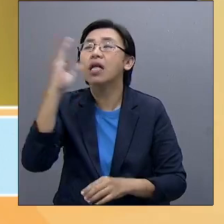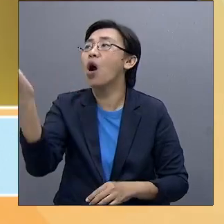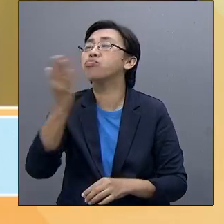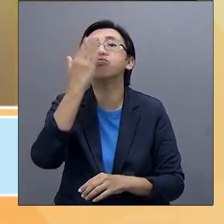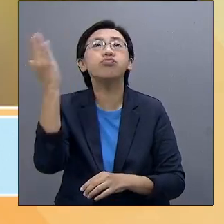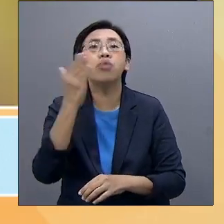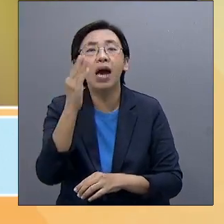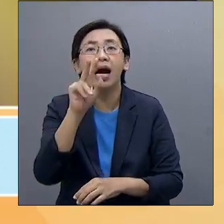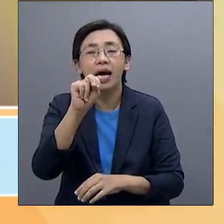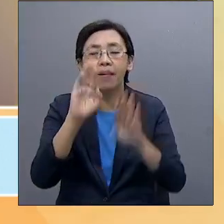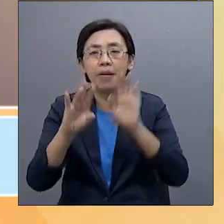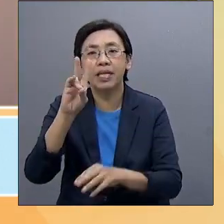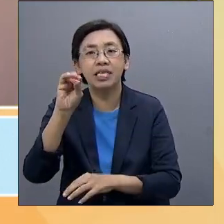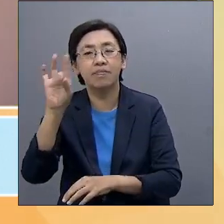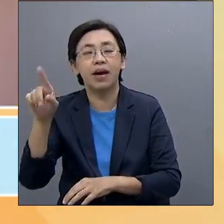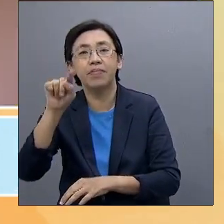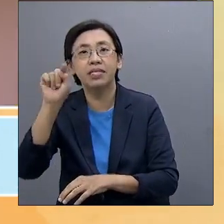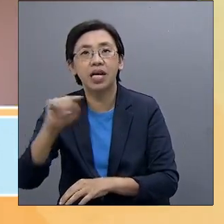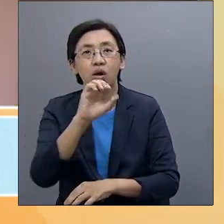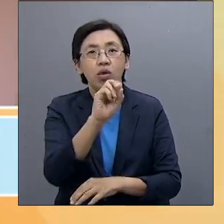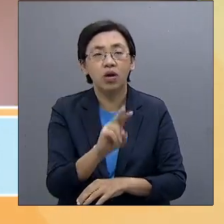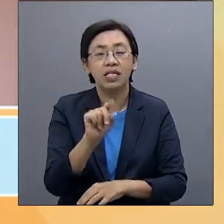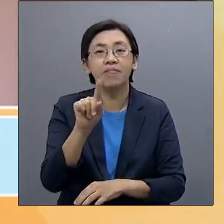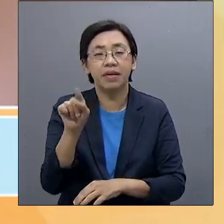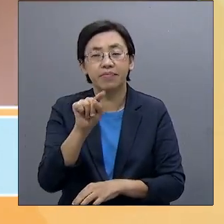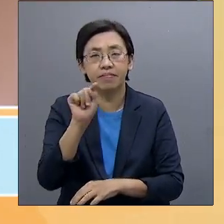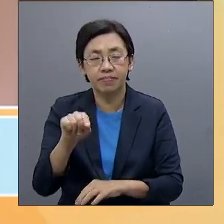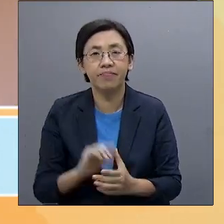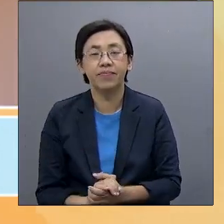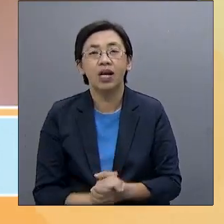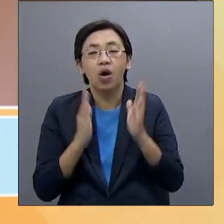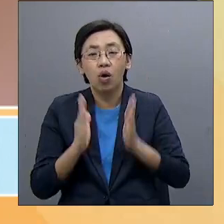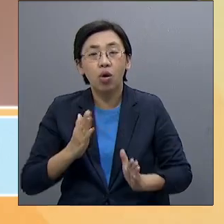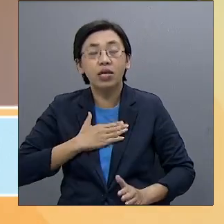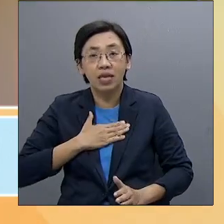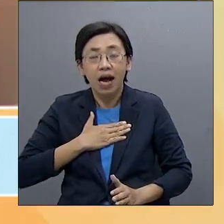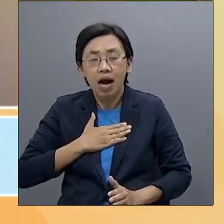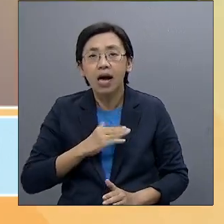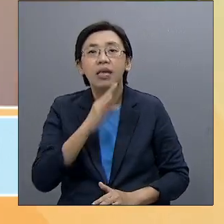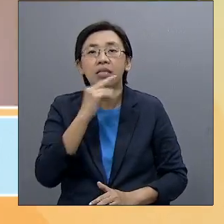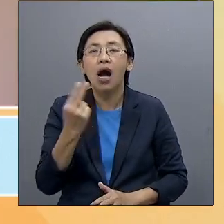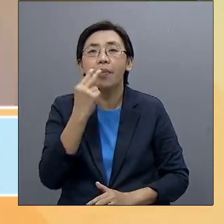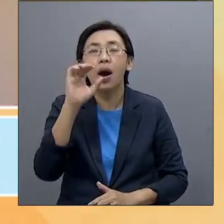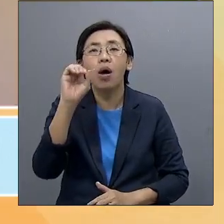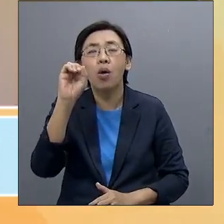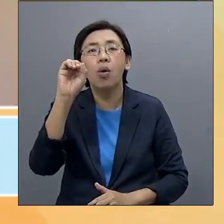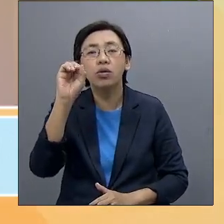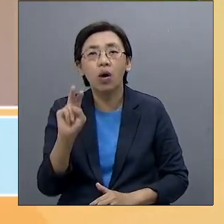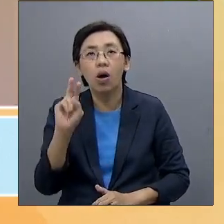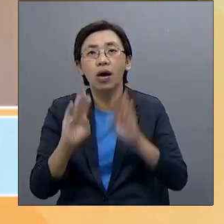รเจน 78% เนาะมีออกซิเจนอีกประมาณ 21% คนเราเนี่ยจะอยู่ได้ถ้าอากาศมีออกซิเจนอยู่ที่ความเข้มข้นประ